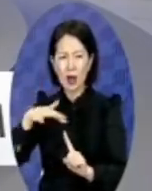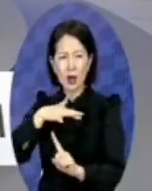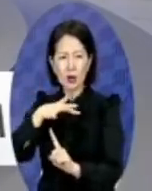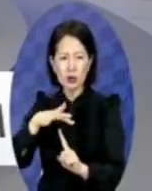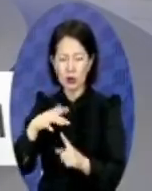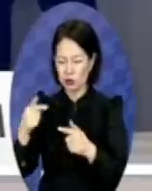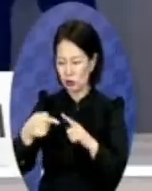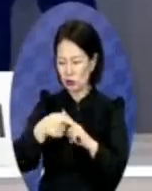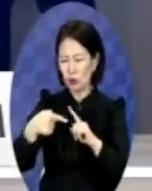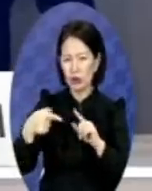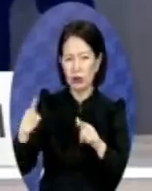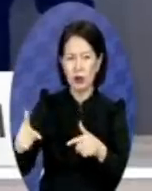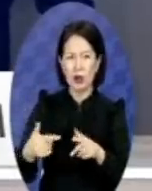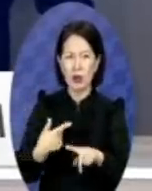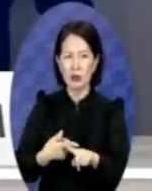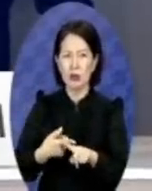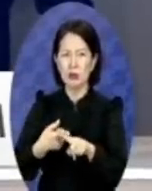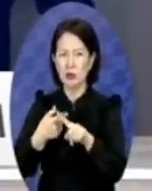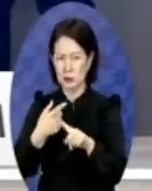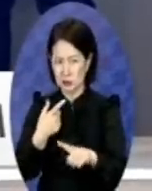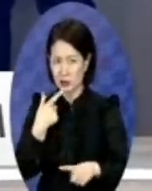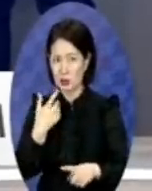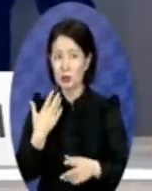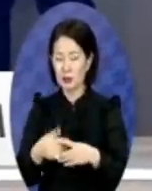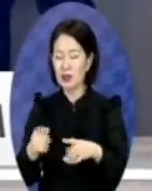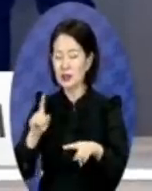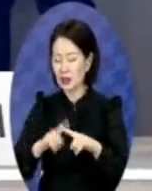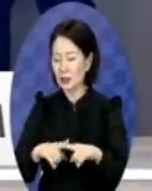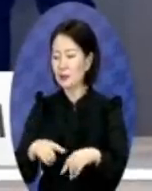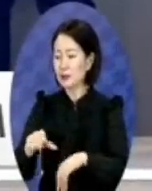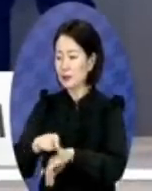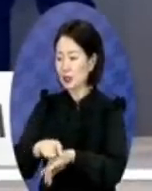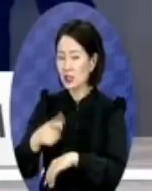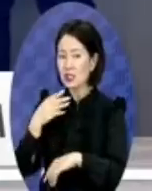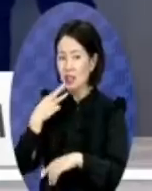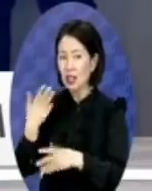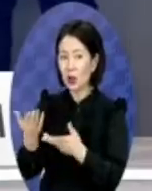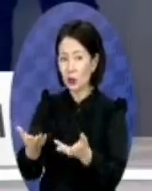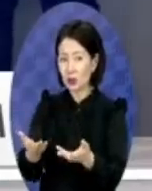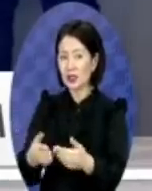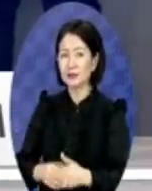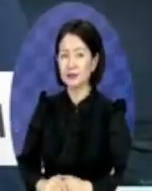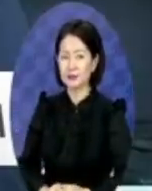байдал нь илүү нэмэгднэ гэдэг энэ байр суурийг өгчөөсөн үргэлжлүүлэн одоо мэрэгчтэн яриаг хүргэе.